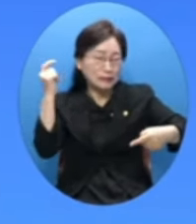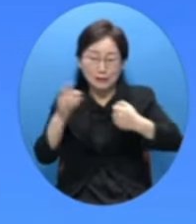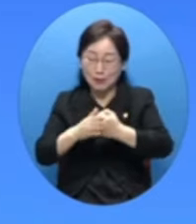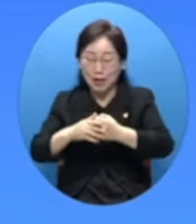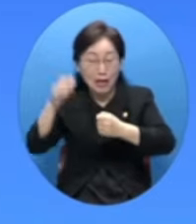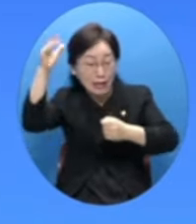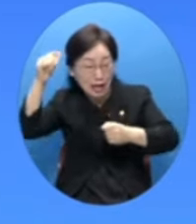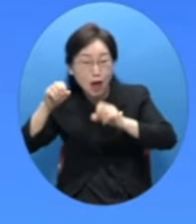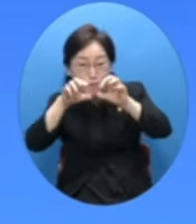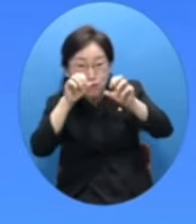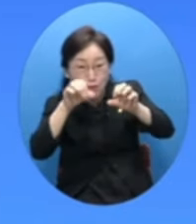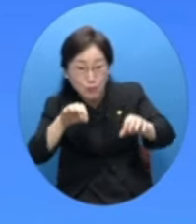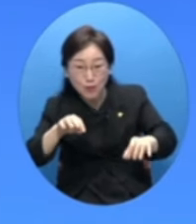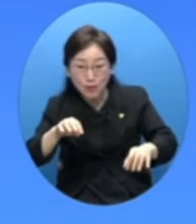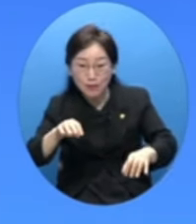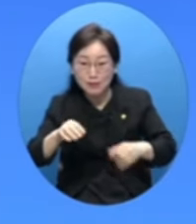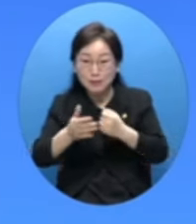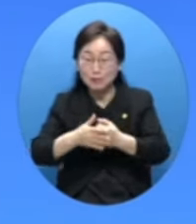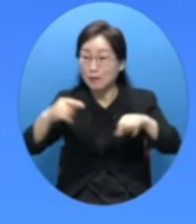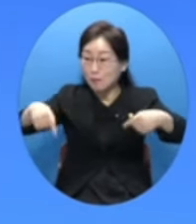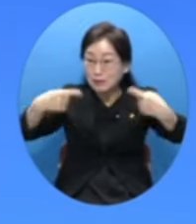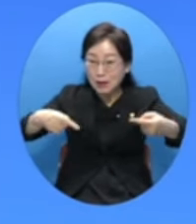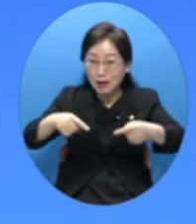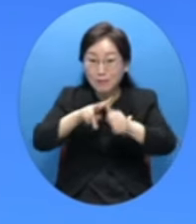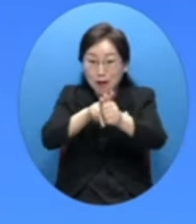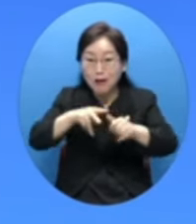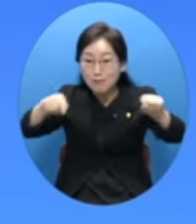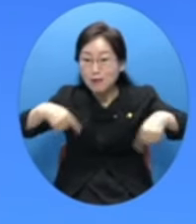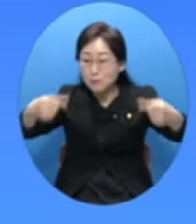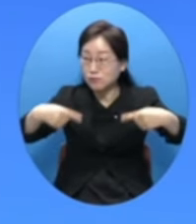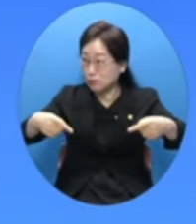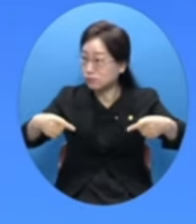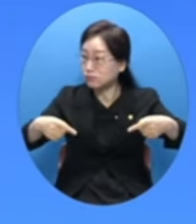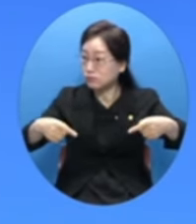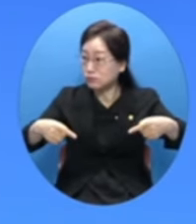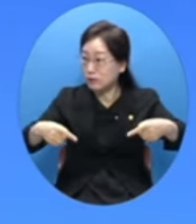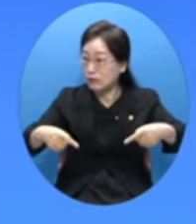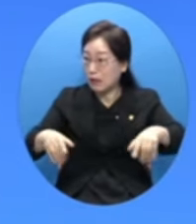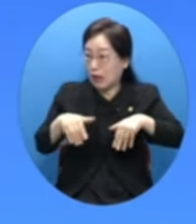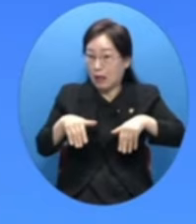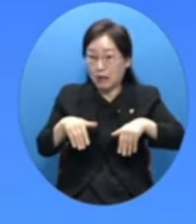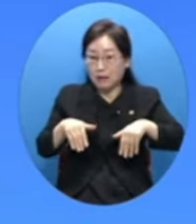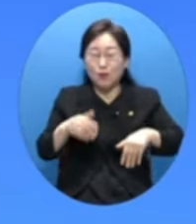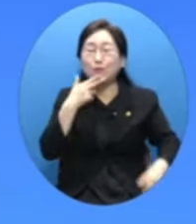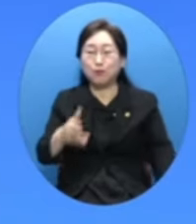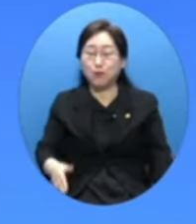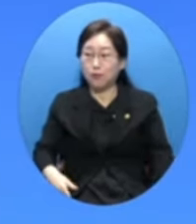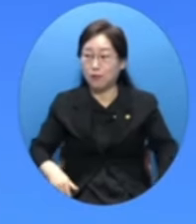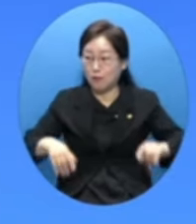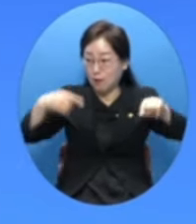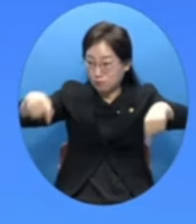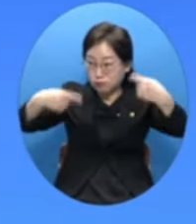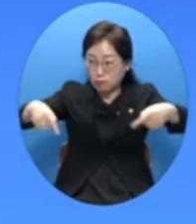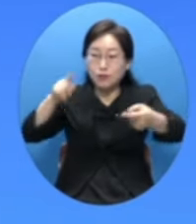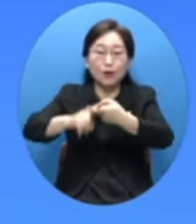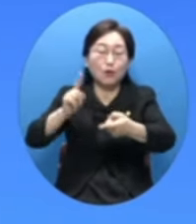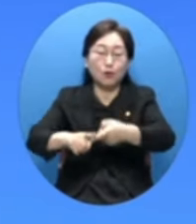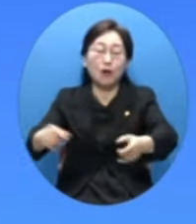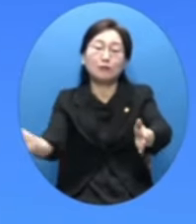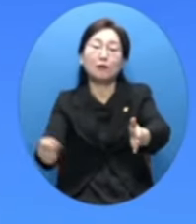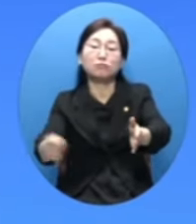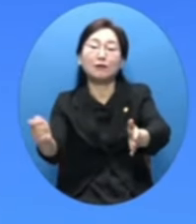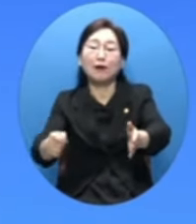개들이 진다고 해서 가던 길을 멈추지 않습니다. 남이 뭐라 떠들어도 내가 가던 길을 멈추지